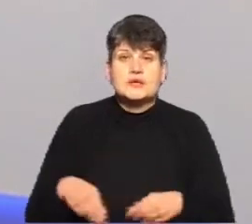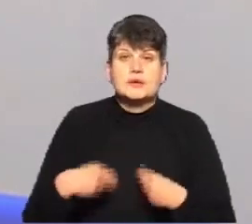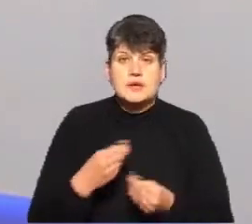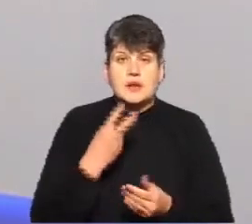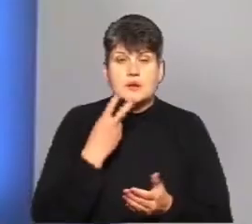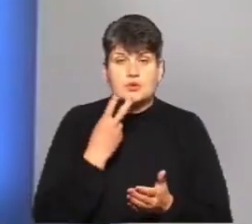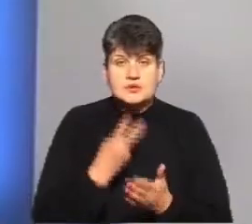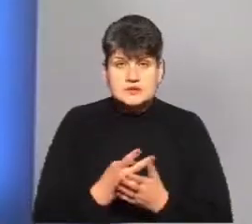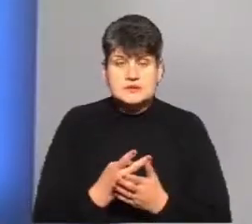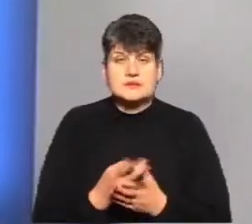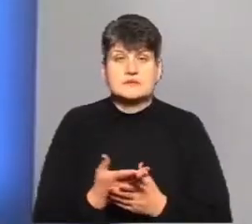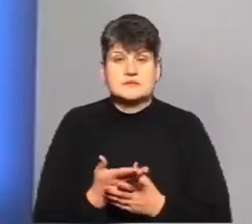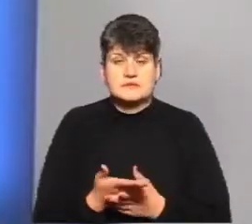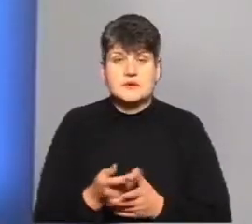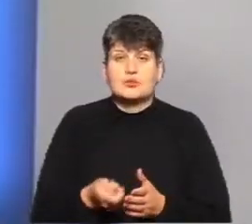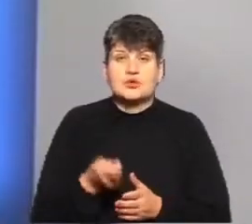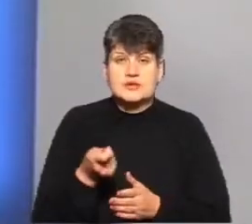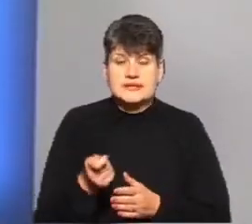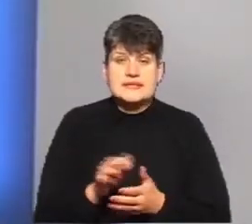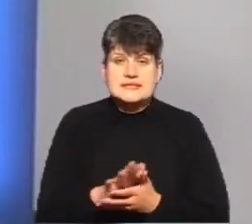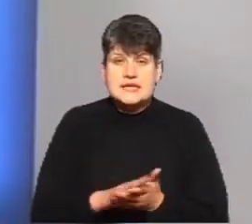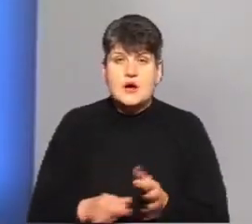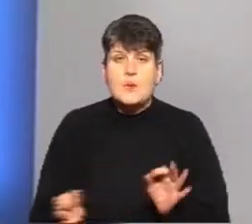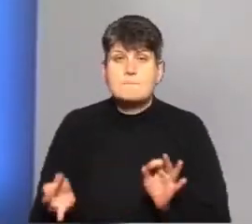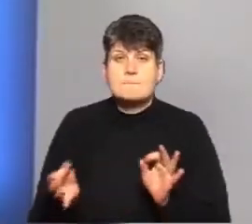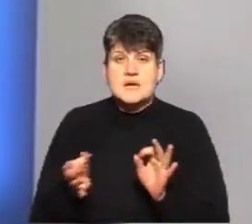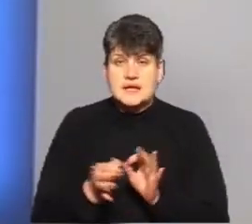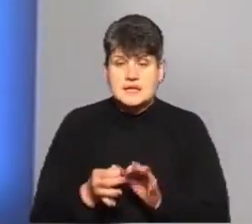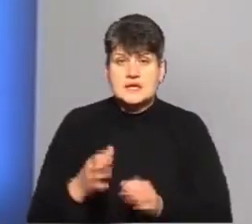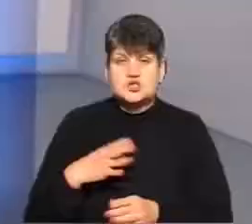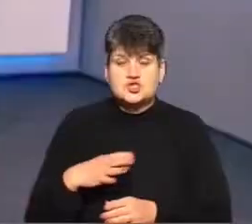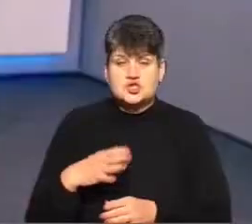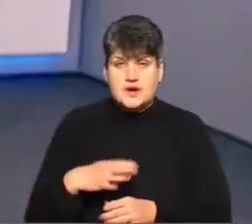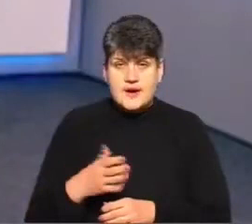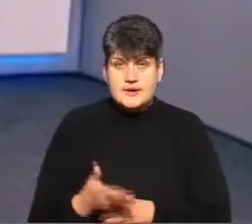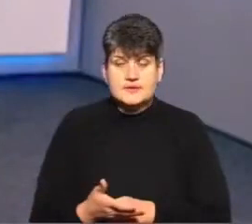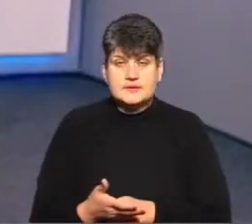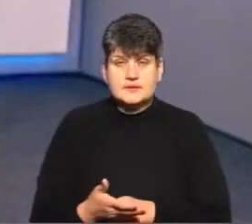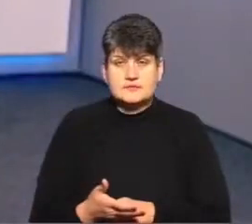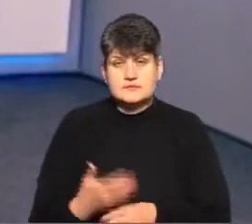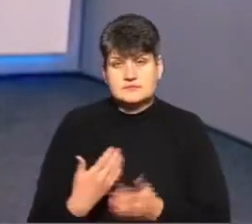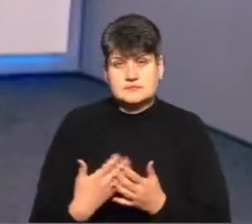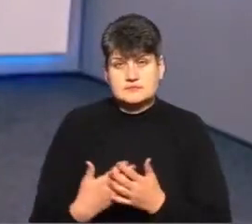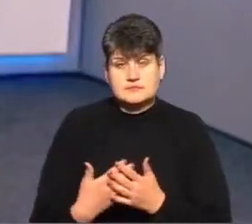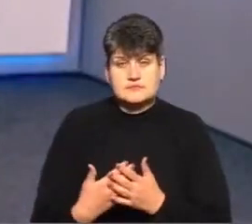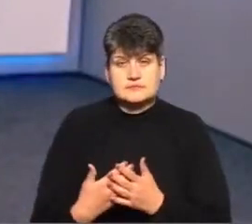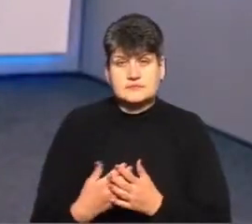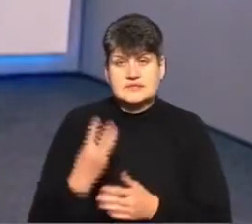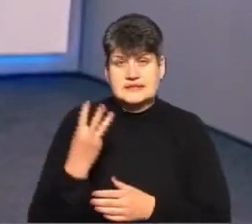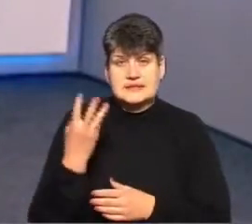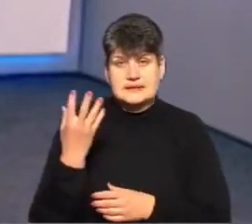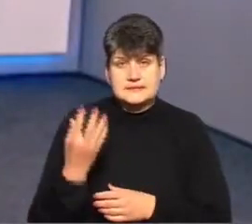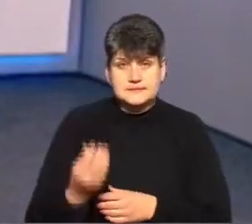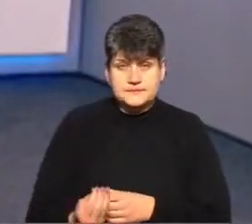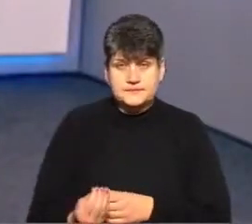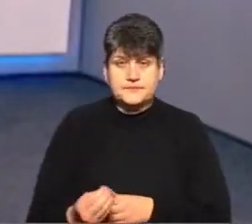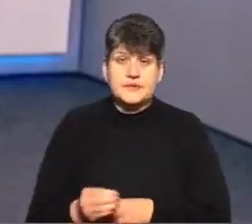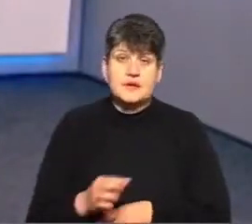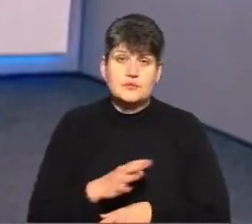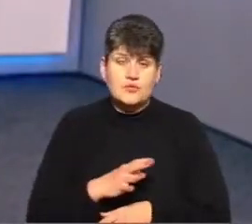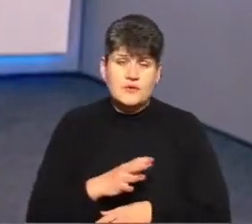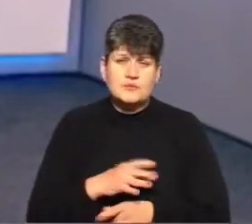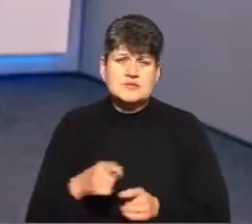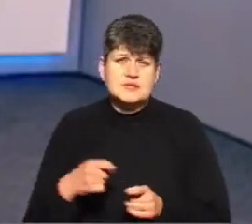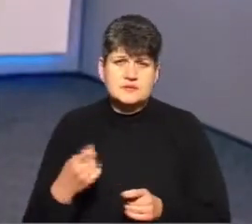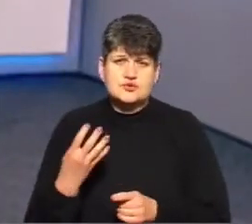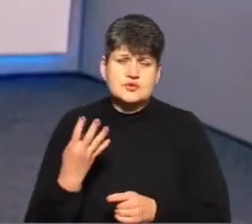подаєте заяву приєднання, ви чекаєте тут теоретично десь в районі 3 днів. Часом можуть бути затримки, там 4-5 днів.